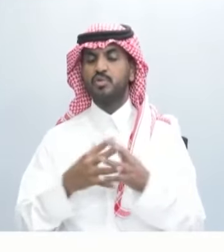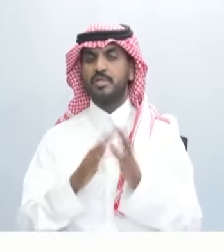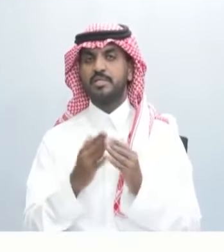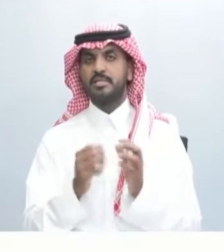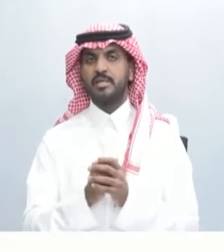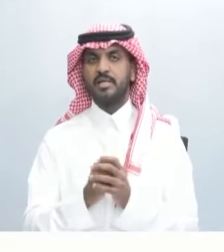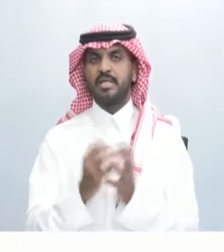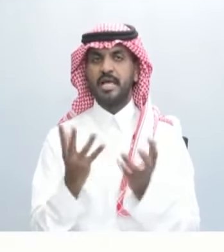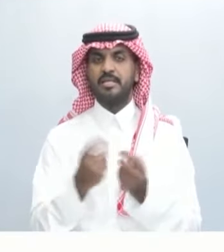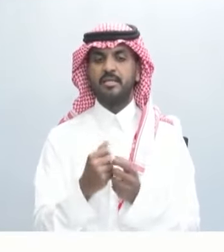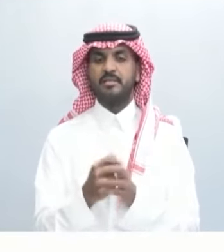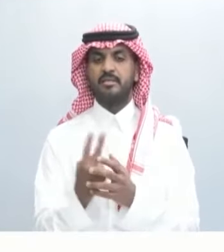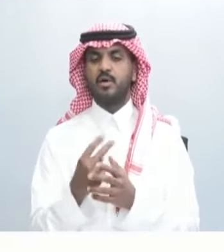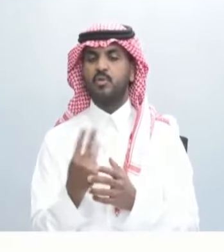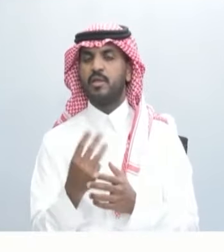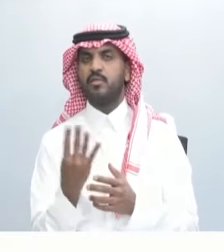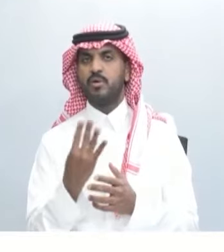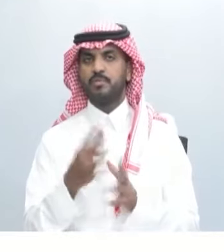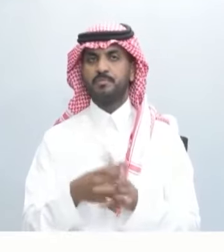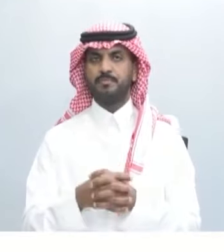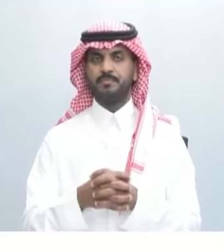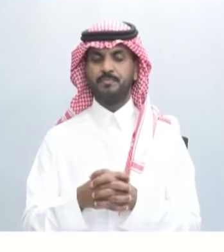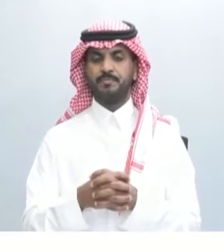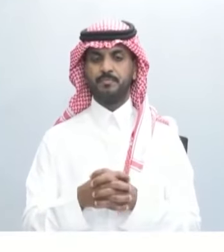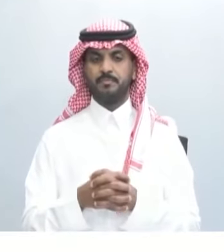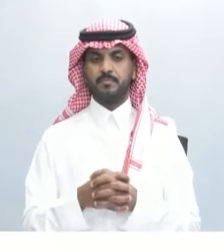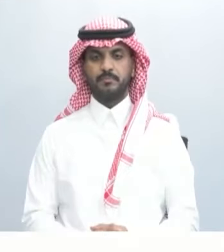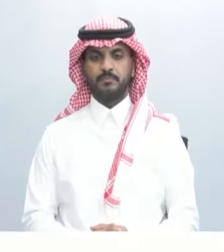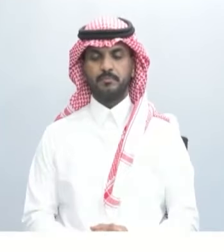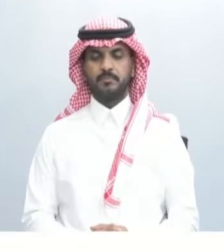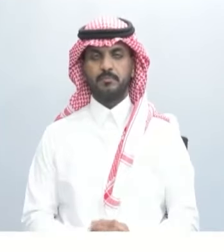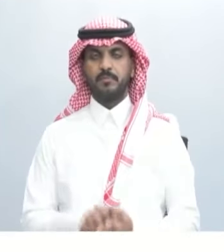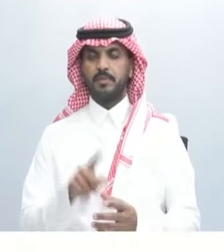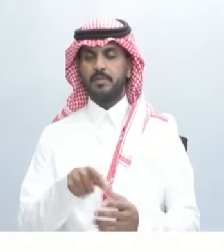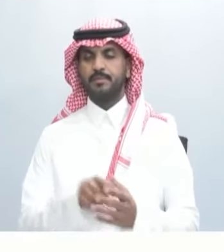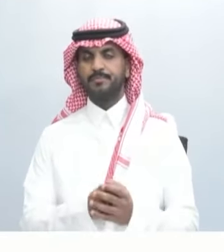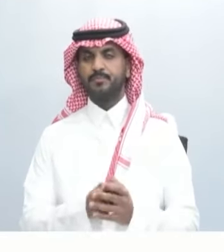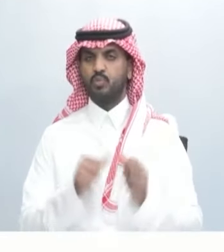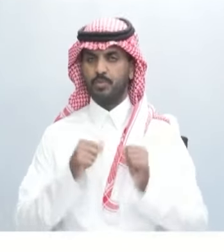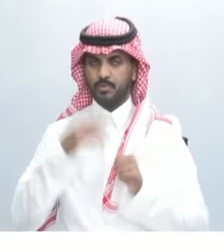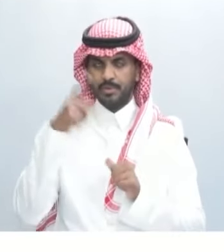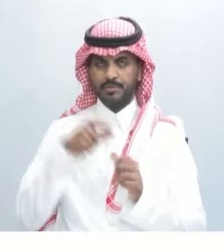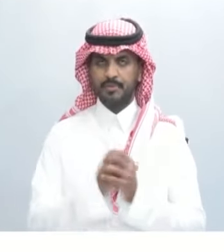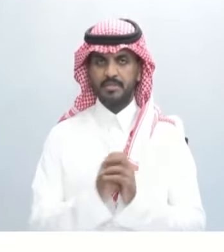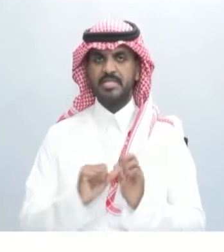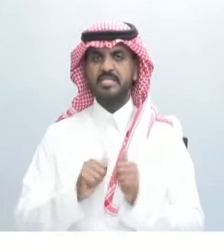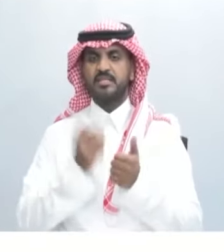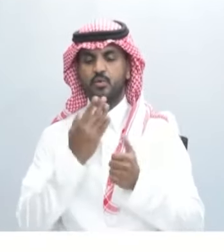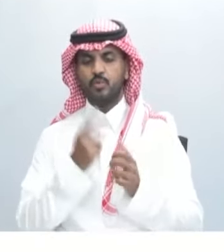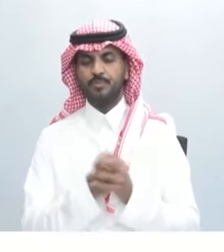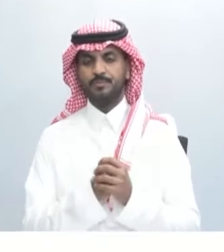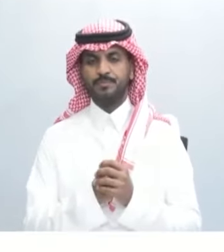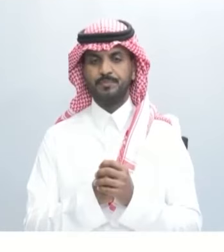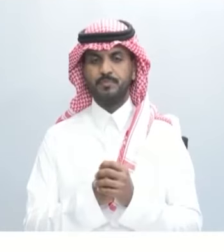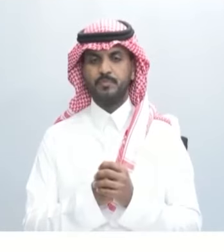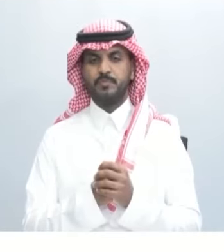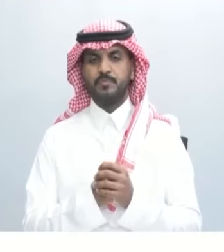الاصغر للاعداد اثنان وثلاثه واربعه اذا ابنائي وبناتي نستطيع ان نقول ان